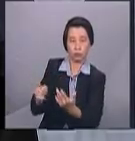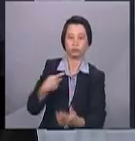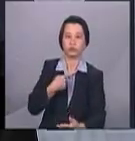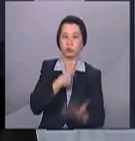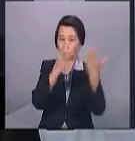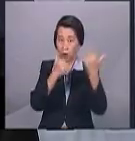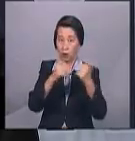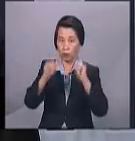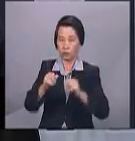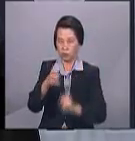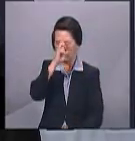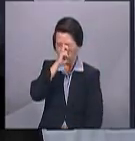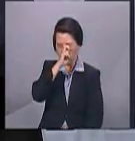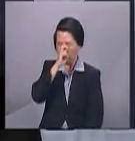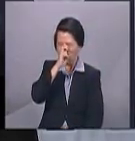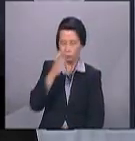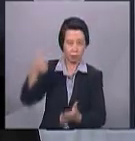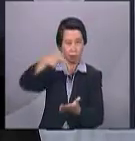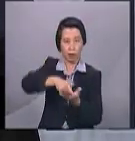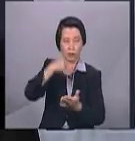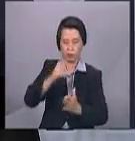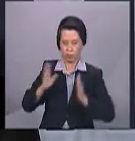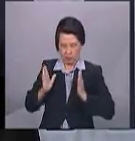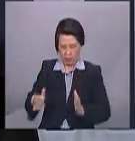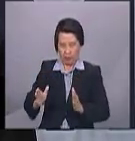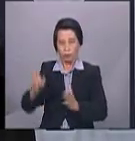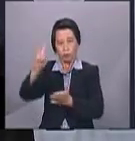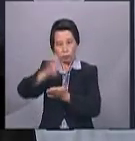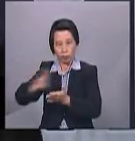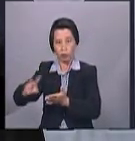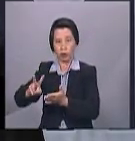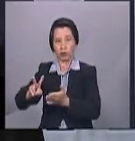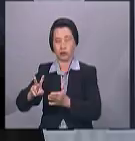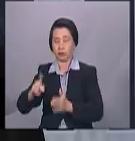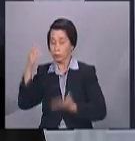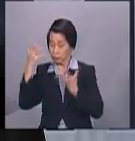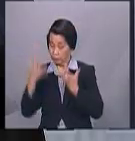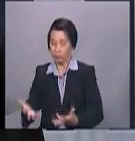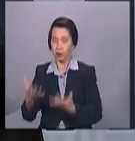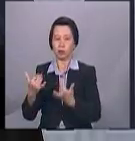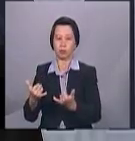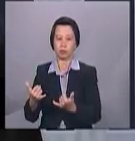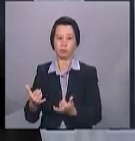dapat diperketatkan lagi untuk tempoh 2 minggu yang kritikal ini.